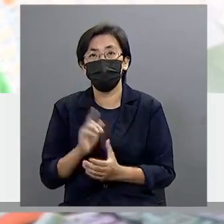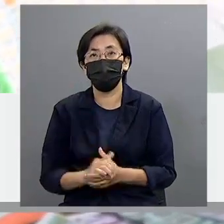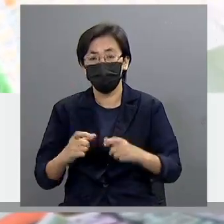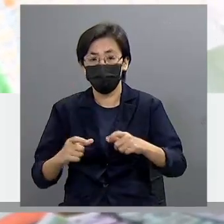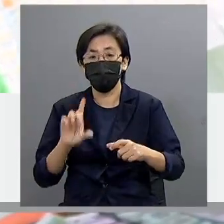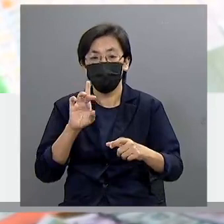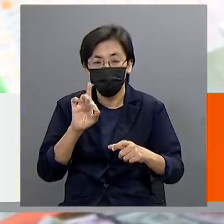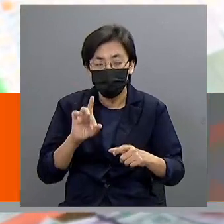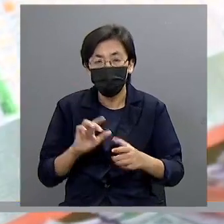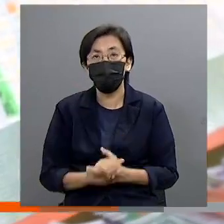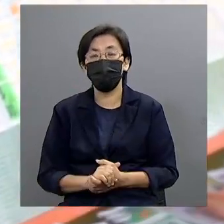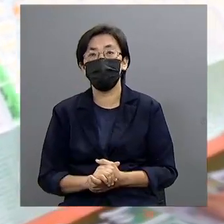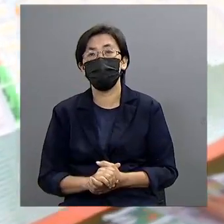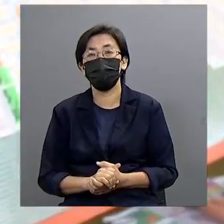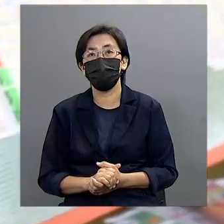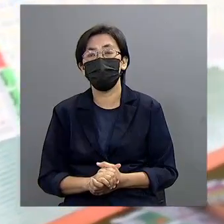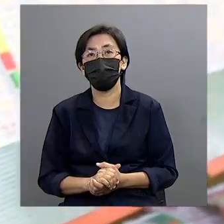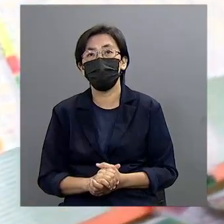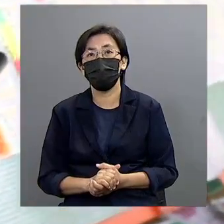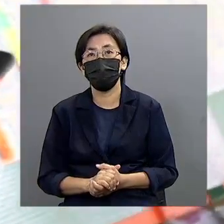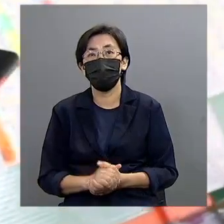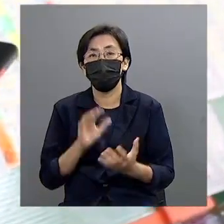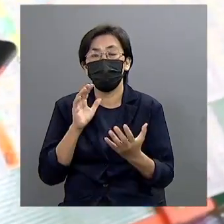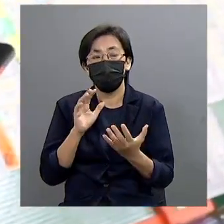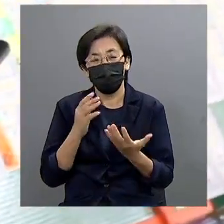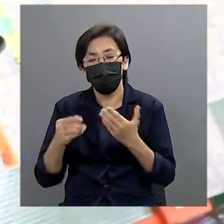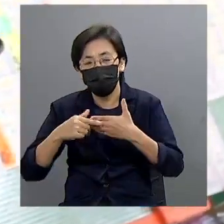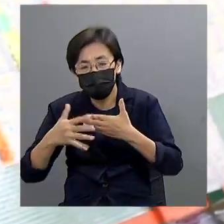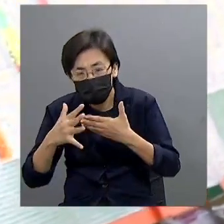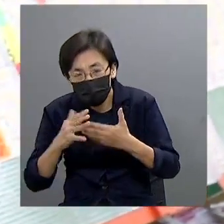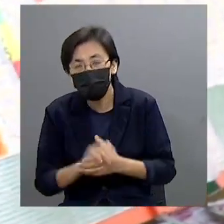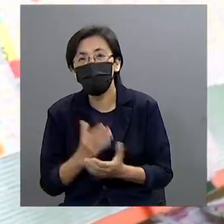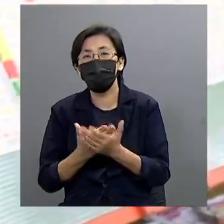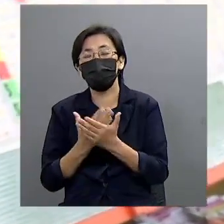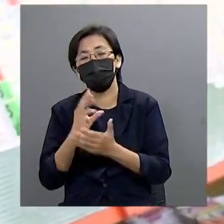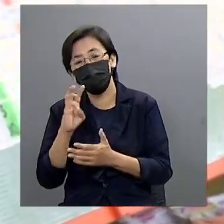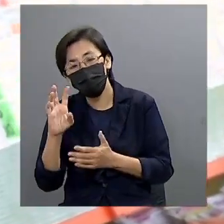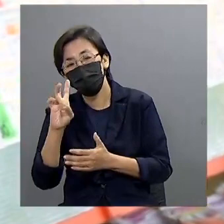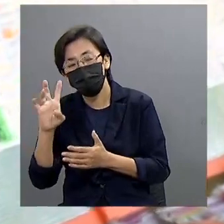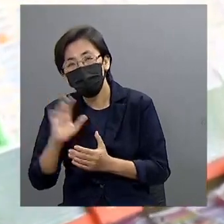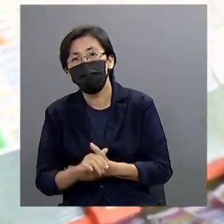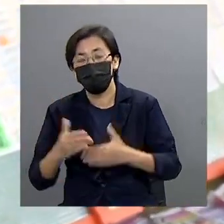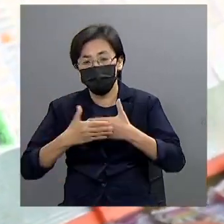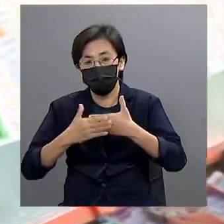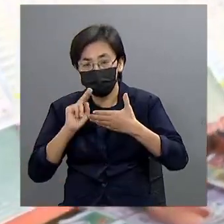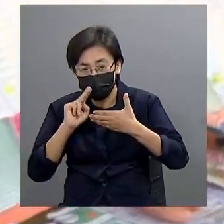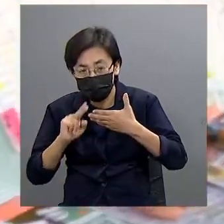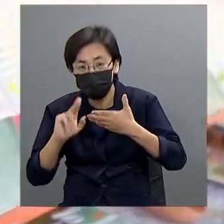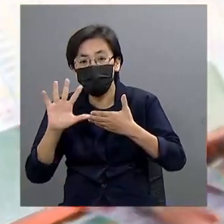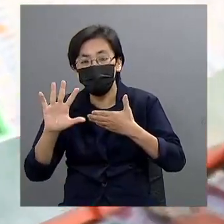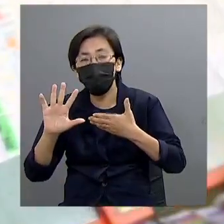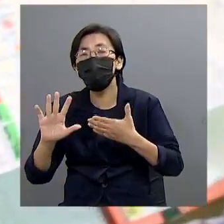งห้าใบก็แล้วแต่เลข600มั่ง700มั่งแล้วแต่เลข5ใบชุด แล้วยอดการขายเป็นยังไง